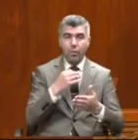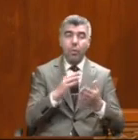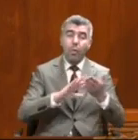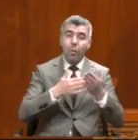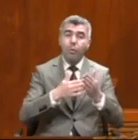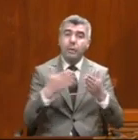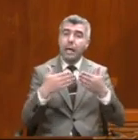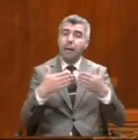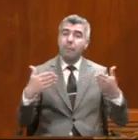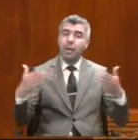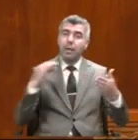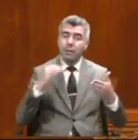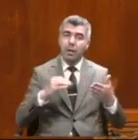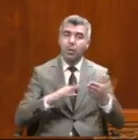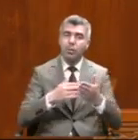المتوسط